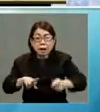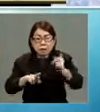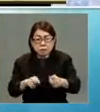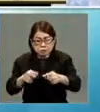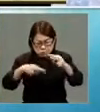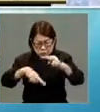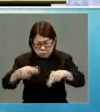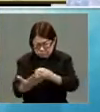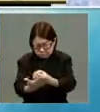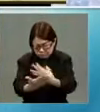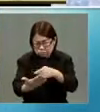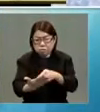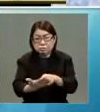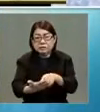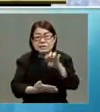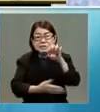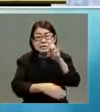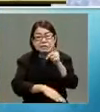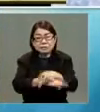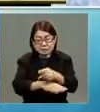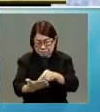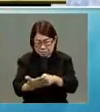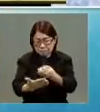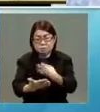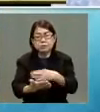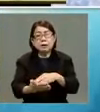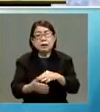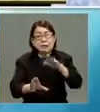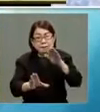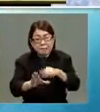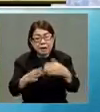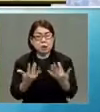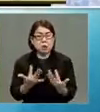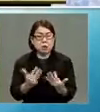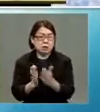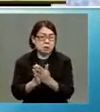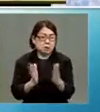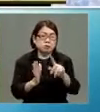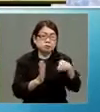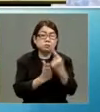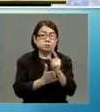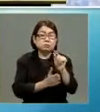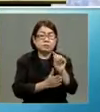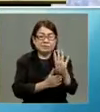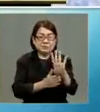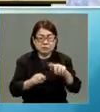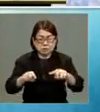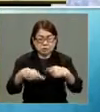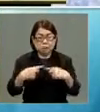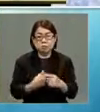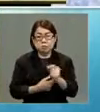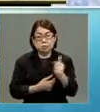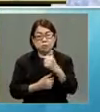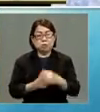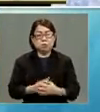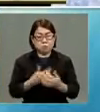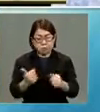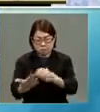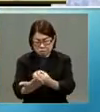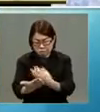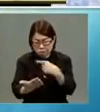ไรนะครับเราจะมีอีเมลตอบกลับภายใน24ชั่วโมงซึ่งตอนนี้ผมเท่าที่ดูแล้วตอบกลับเร็วมากนะครับตอบกลับเสร็จนะครับถ้าท่าน